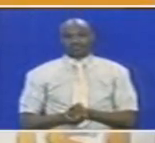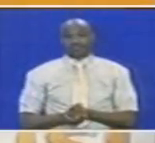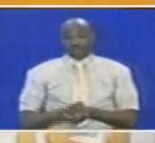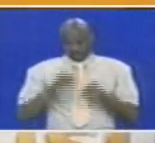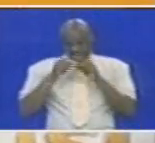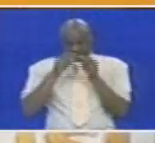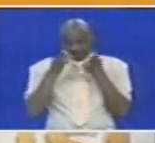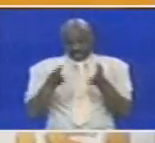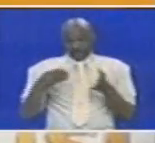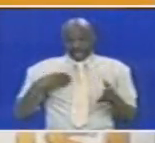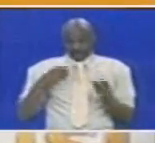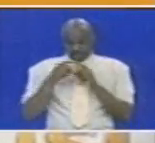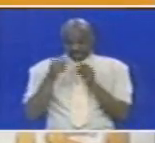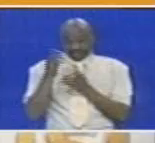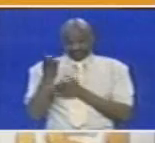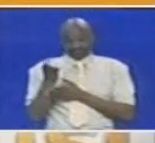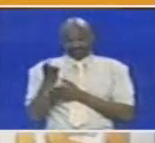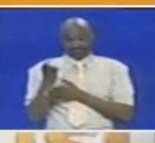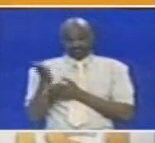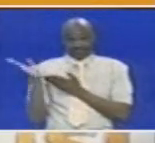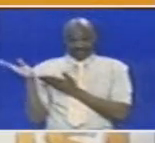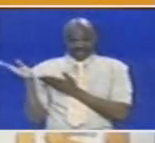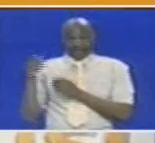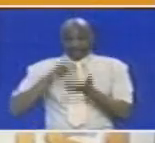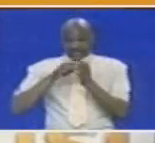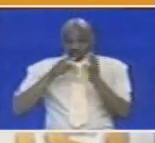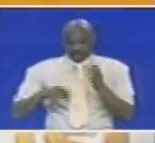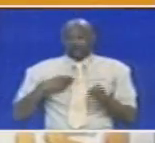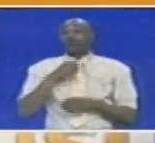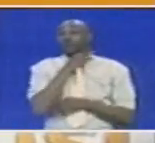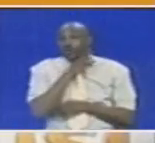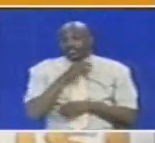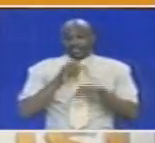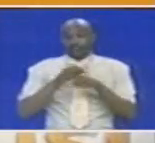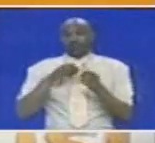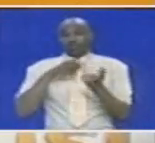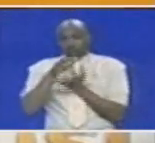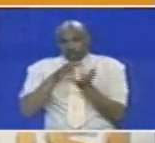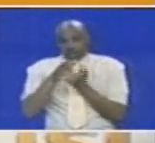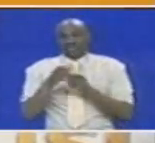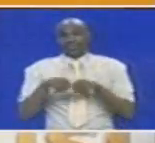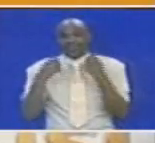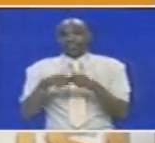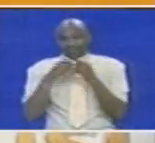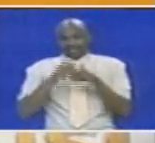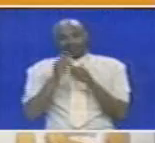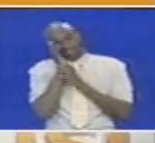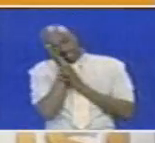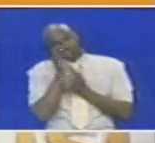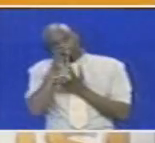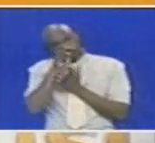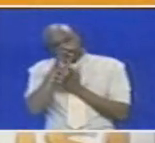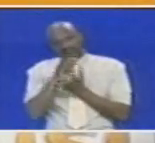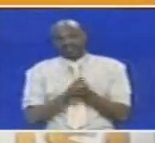Katika kamusi ya leo tunaangazia neno mkoromo. Mkoromo ni sauti ya kukwaruza inayotoka wakati mtu anapolala. Mfano